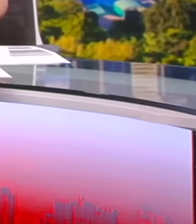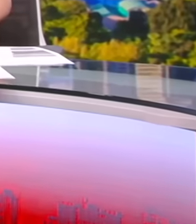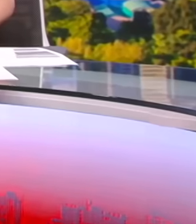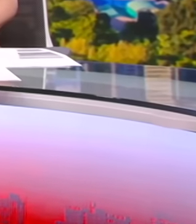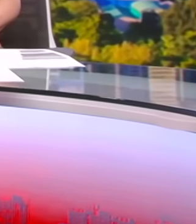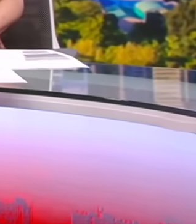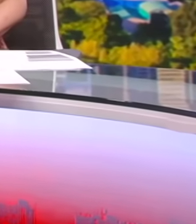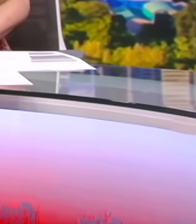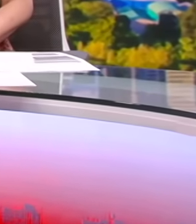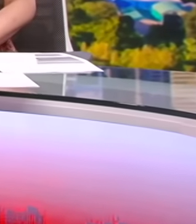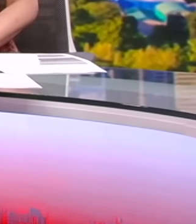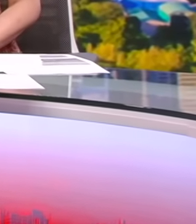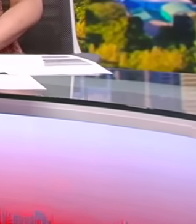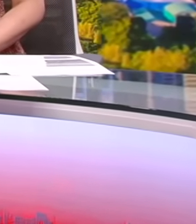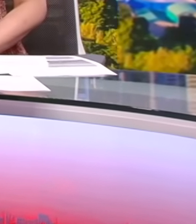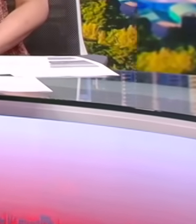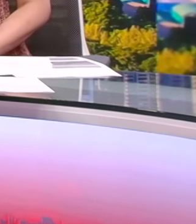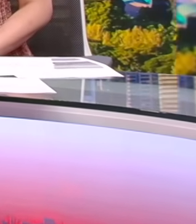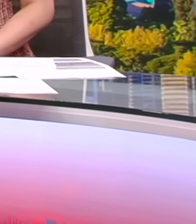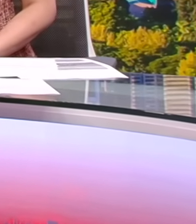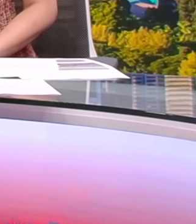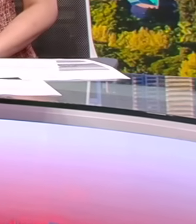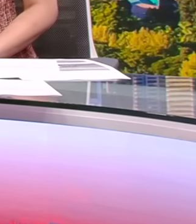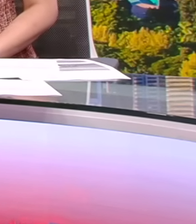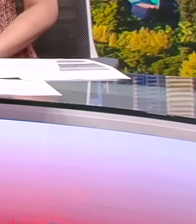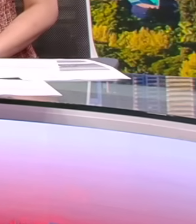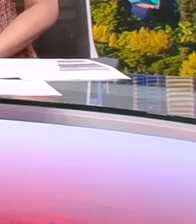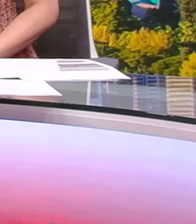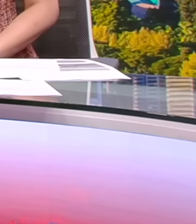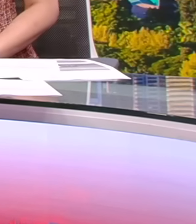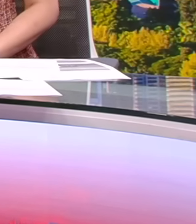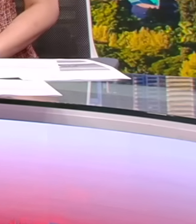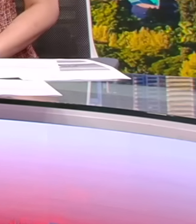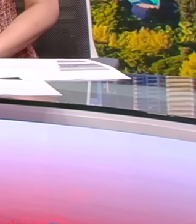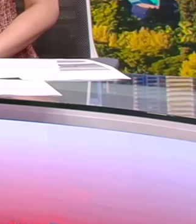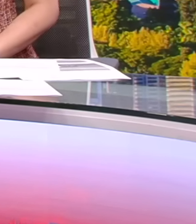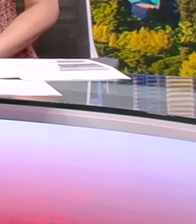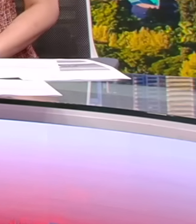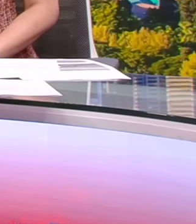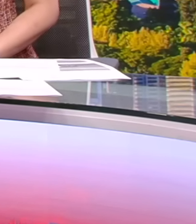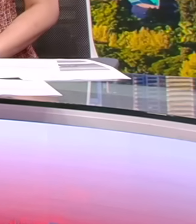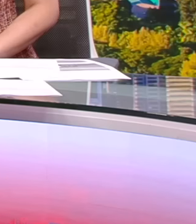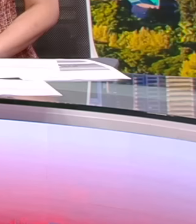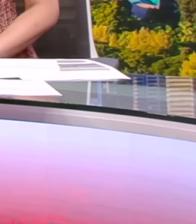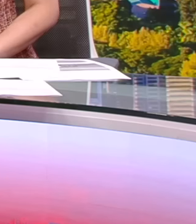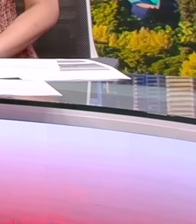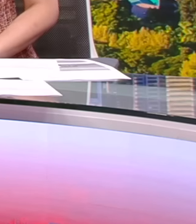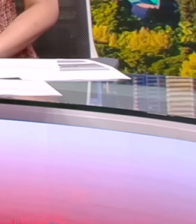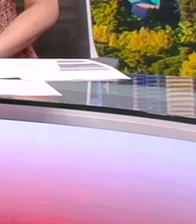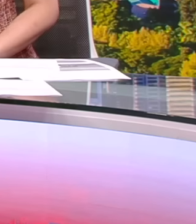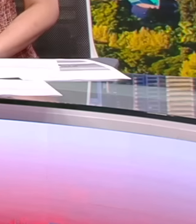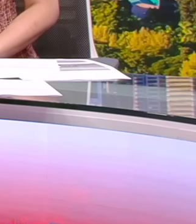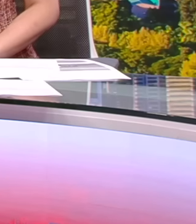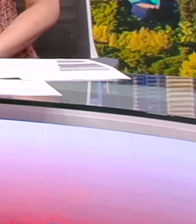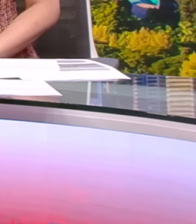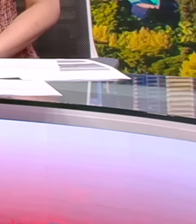ะสำหรับการสู้รบระหว่างอิสราเอลและกลุ่มฮามาสค่ะมีความเคลื่อนไหวของกลุ่มพันธมิตรฮามาสนะคะอย่างกบฏ